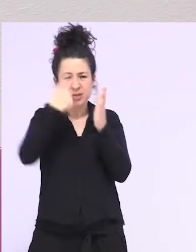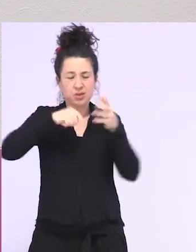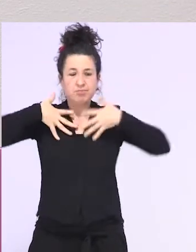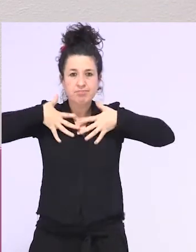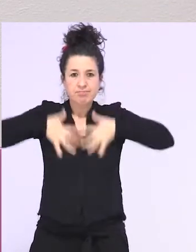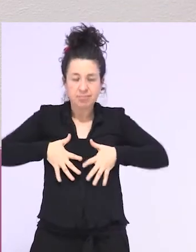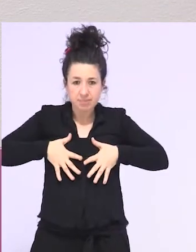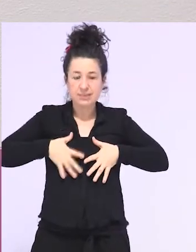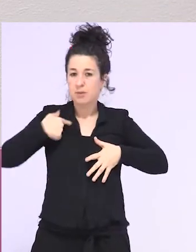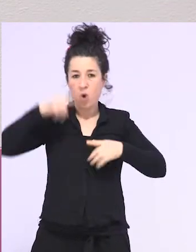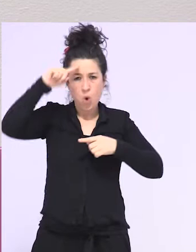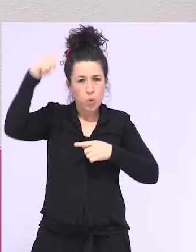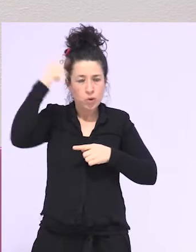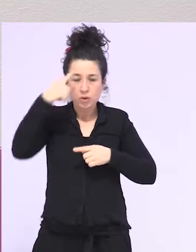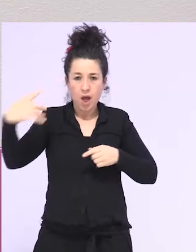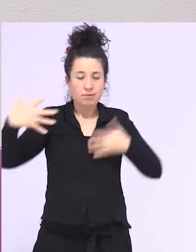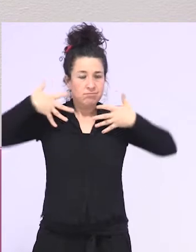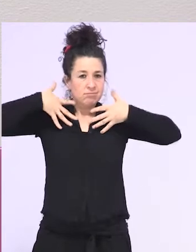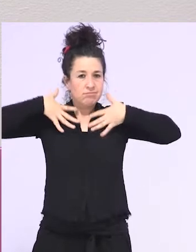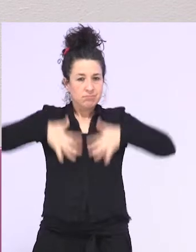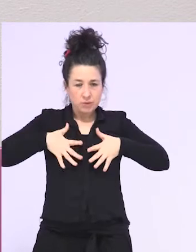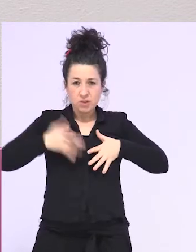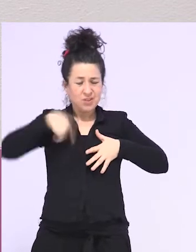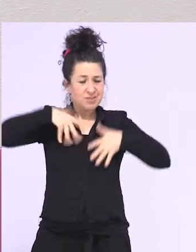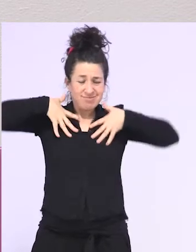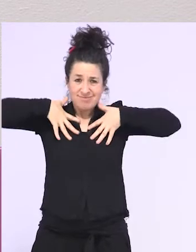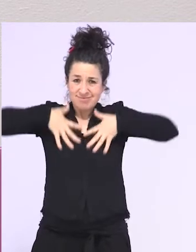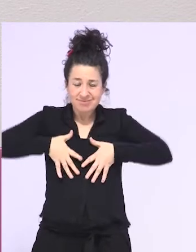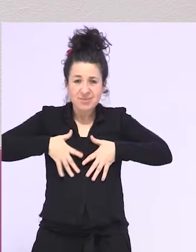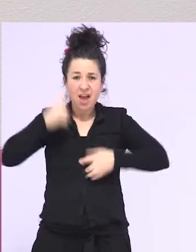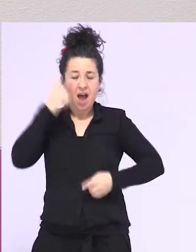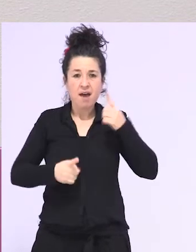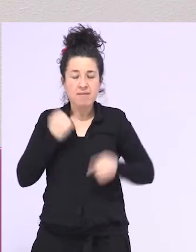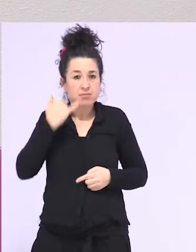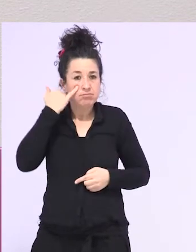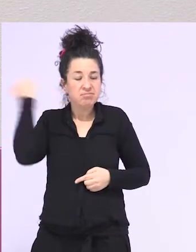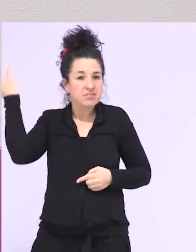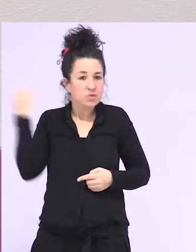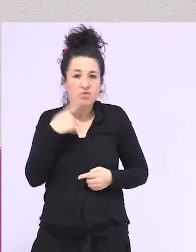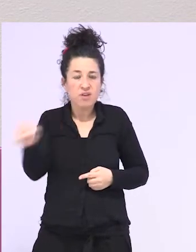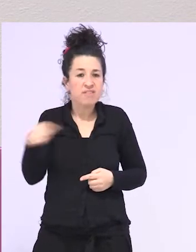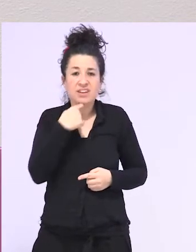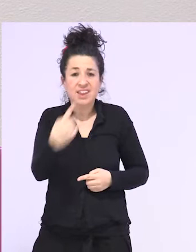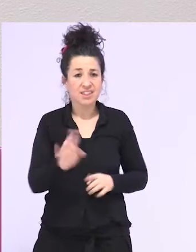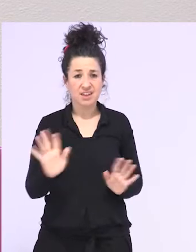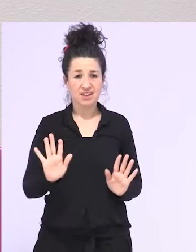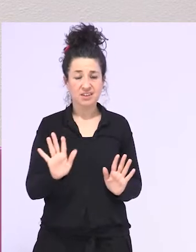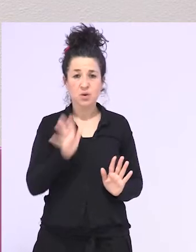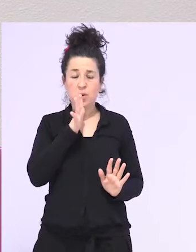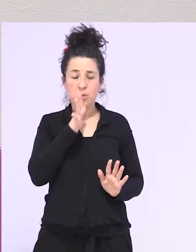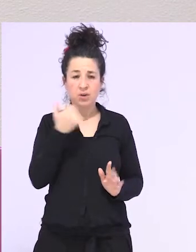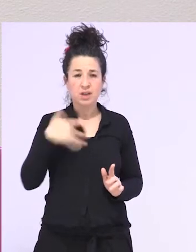dauzkagunak, erabat kulturalak direnak ikasita dauzkagu, baina hain barneratuta dauzkagunak ez diranak ez da ahoskatu ere egin behar. Nahikoa dana,